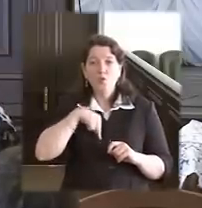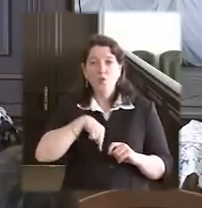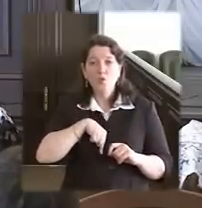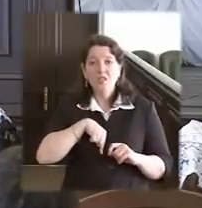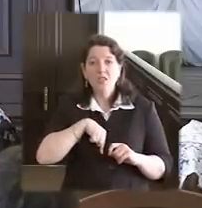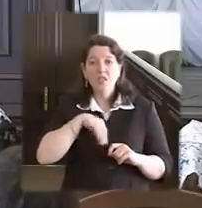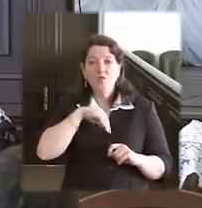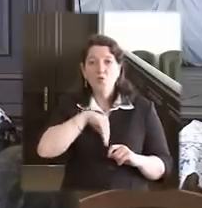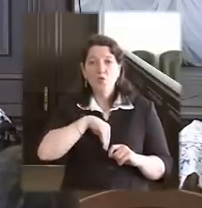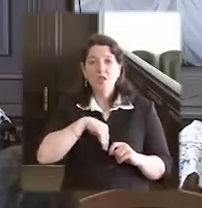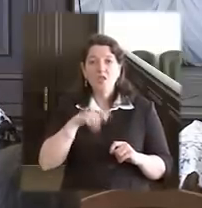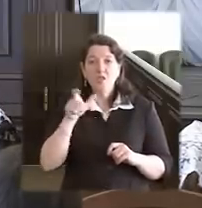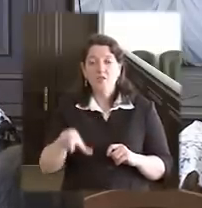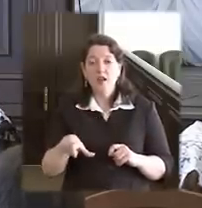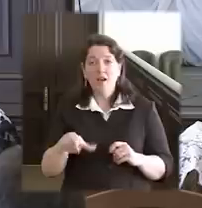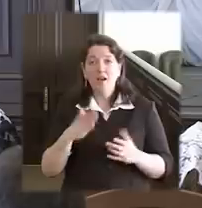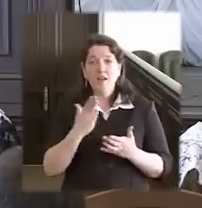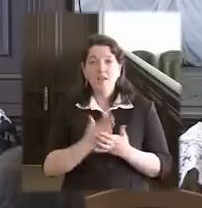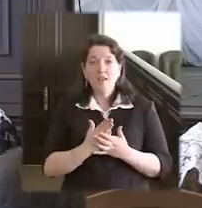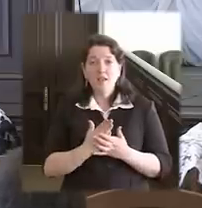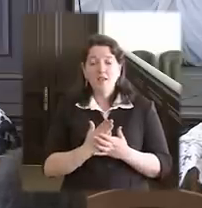В человеке, как бы сказать, двух начал.